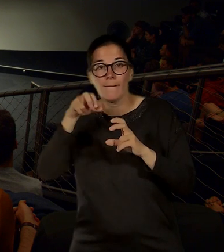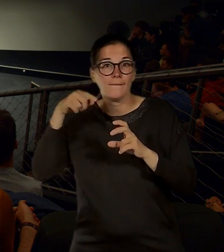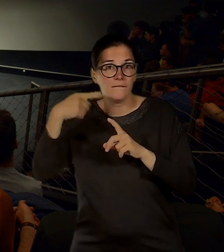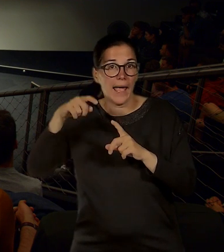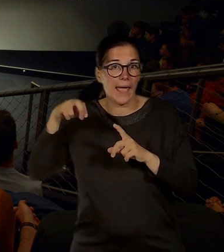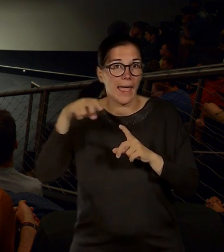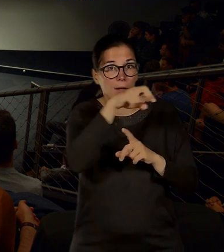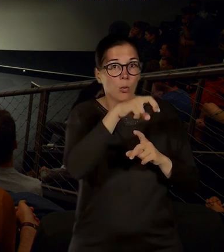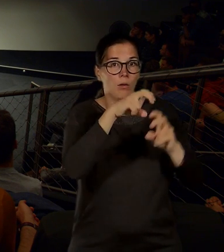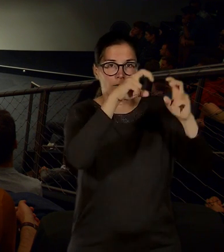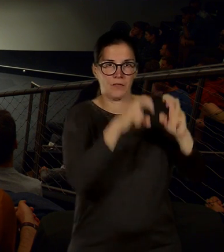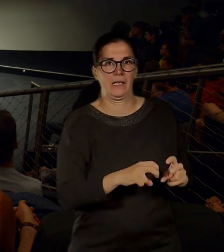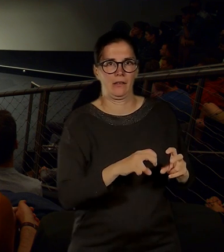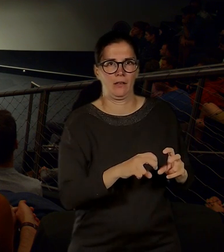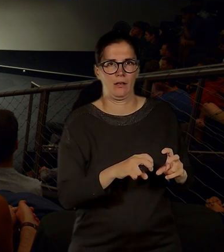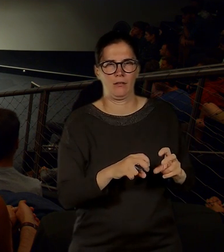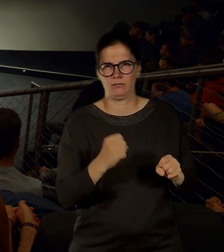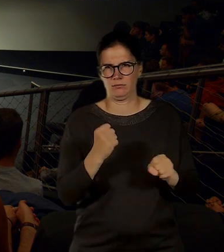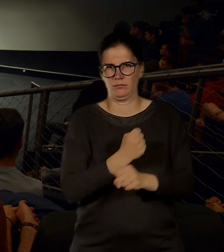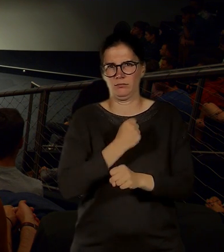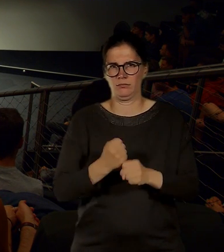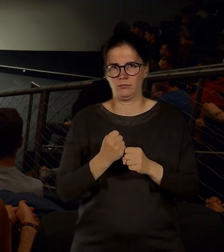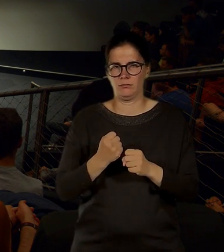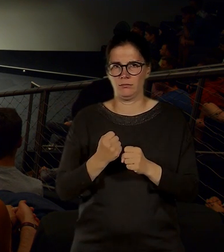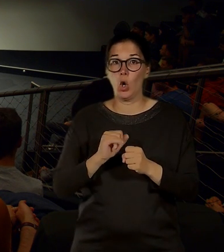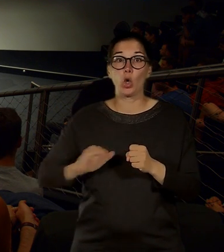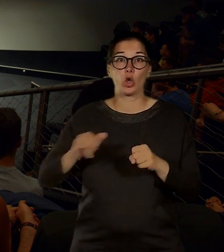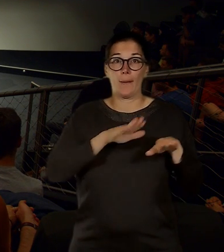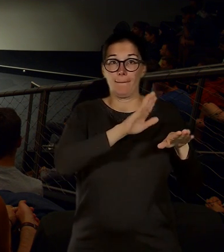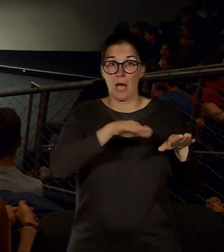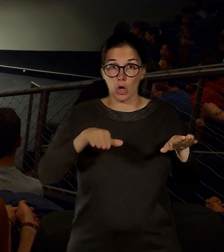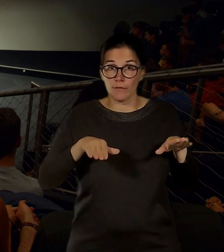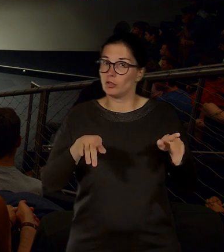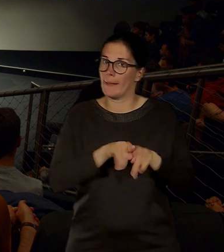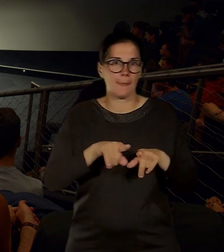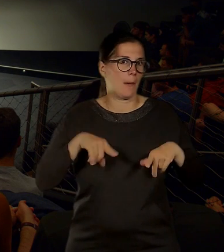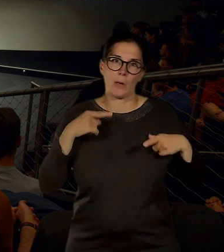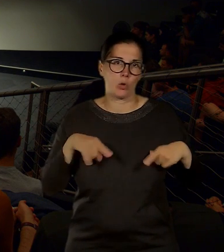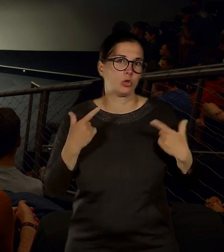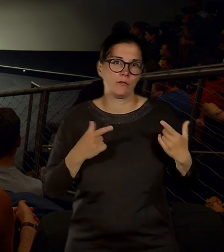dolů. Takže já si myslím, že to ani není pro ty, co parkují na tom parkovišti, protože ty si vyjedou